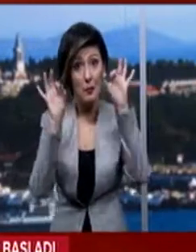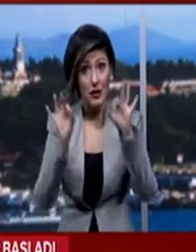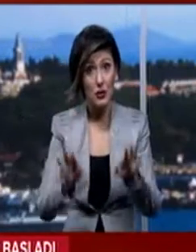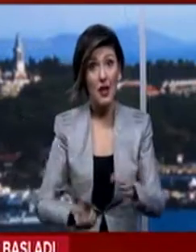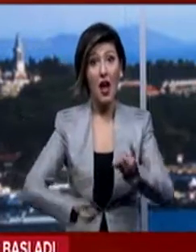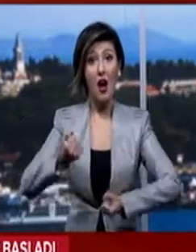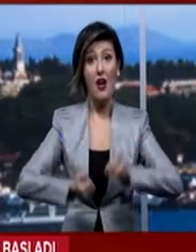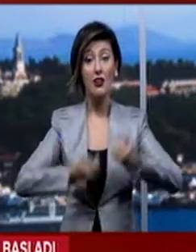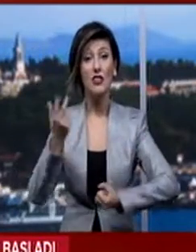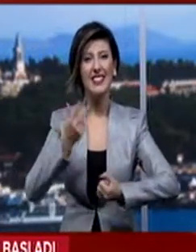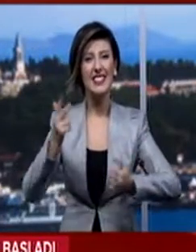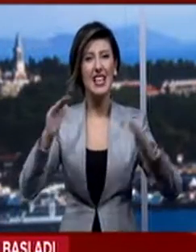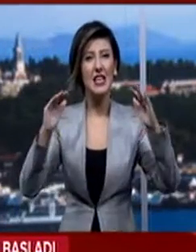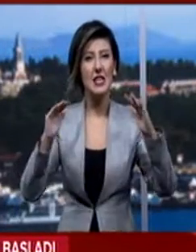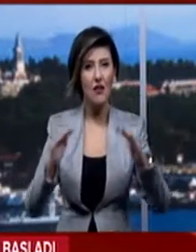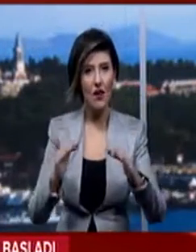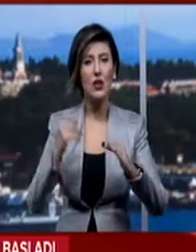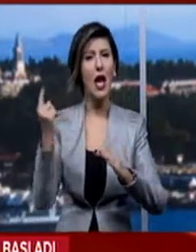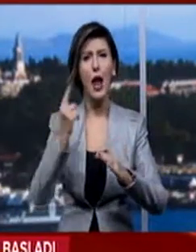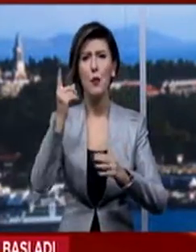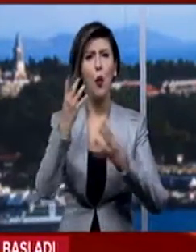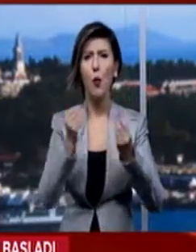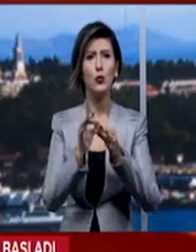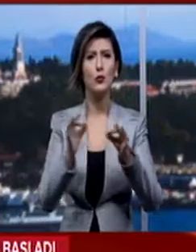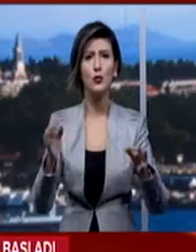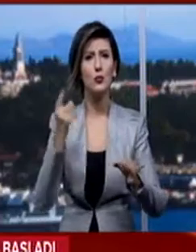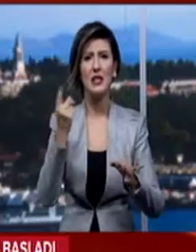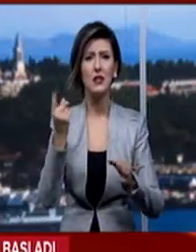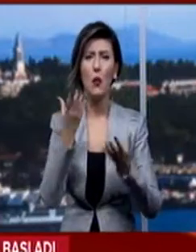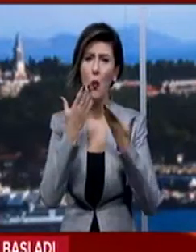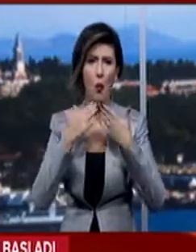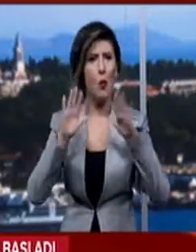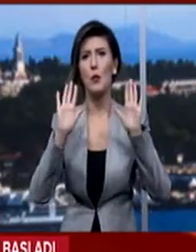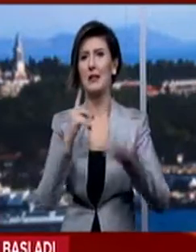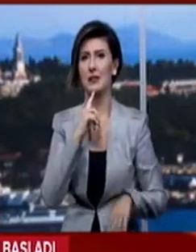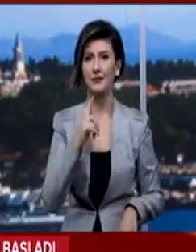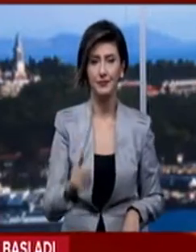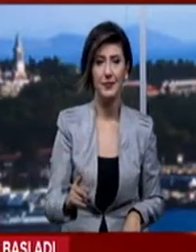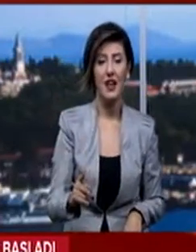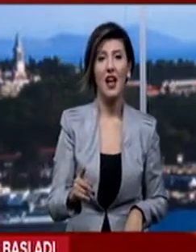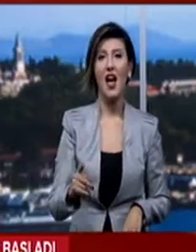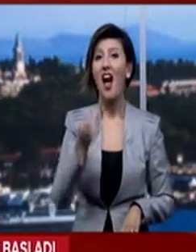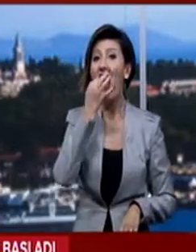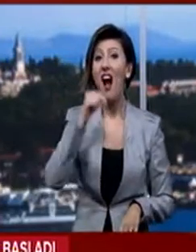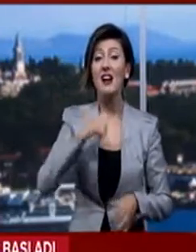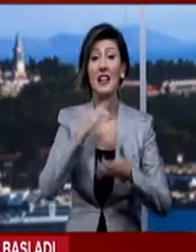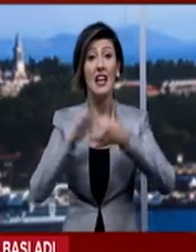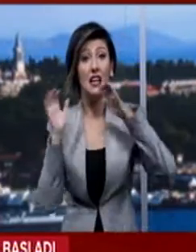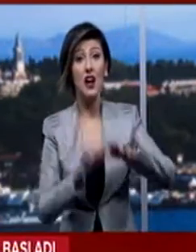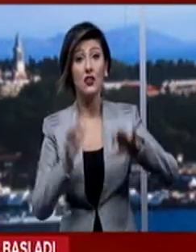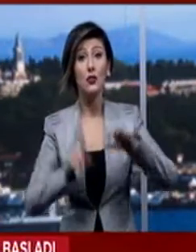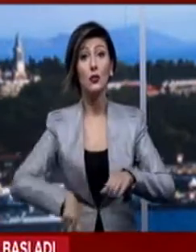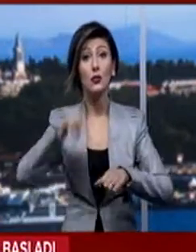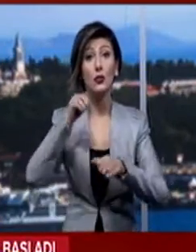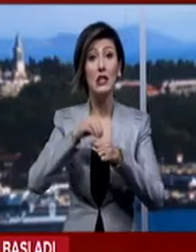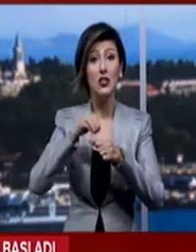başlamasıyla araçlar hızını düşürürken herhangi bir olumsuzluk yaşanmadığı belirtildi. Ankara'da kar